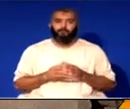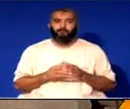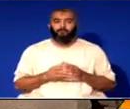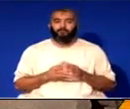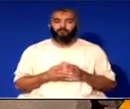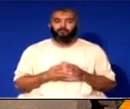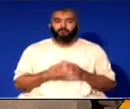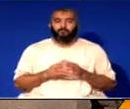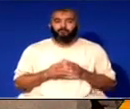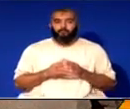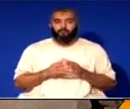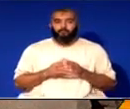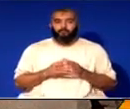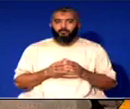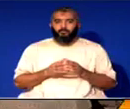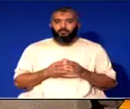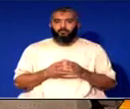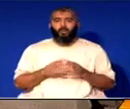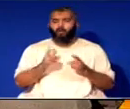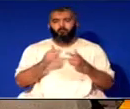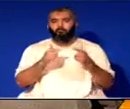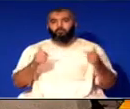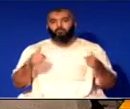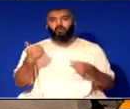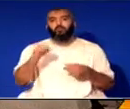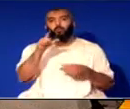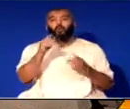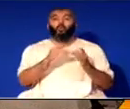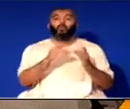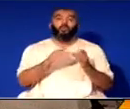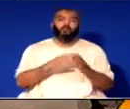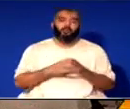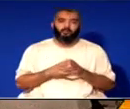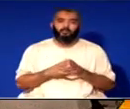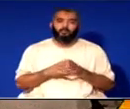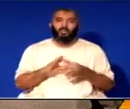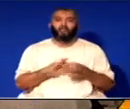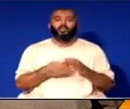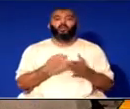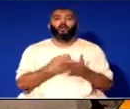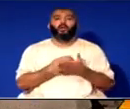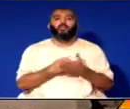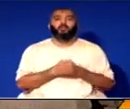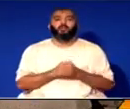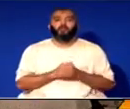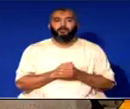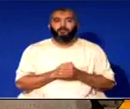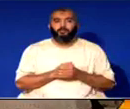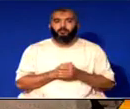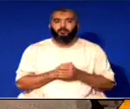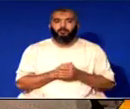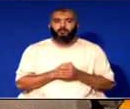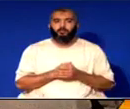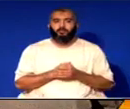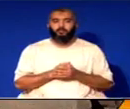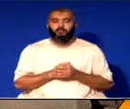hellasalu@ntv.dz، أو غيرها من وسائل التواصل مع قناة القرآن الكريم. نعم أخي عبد